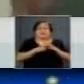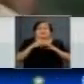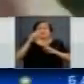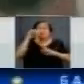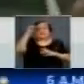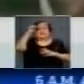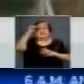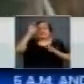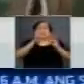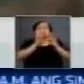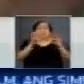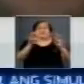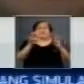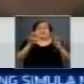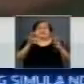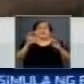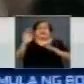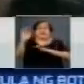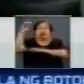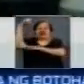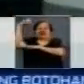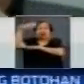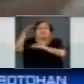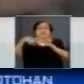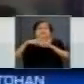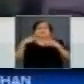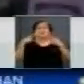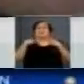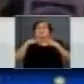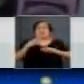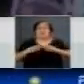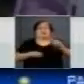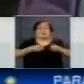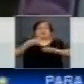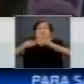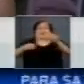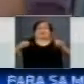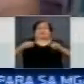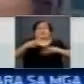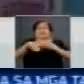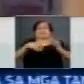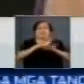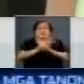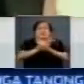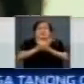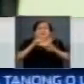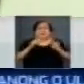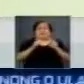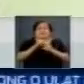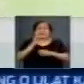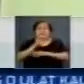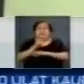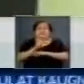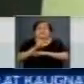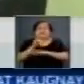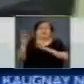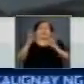Arnold, ano, bago pa magbukas ang liwayway, ay talagang na-distribute na yung mga official ballots at in